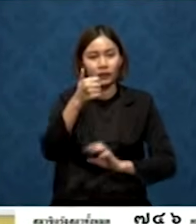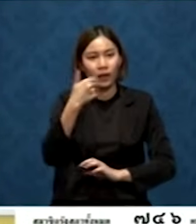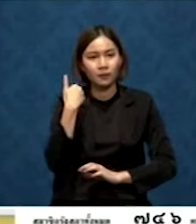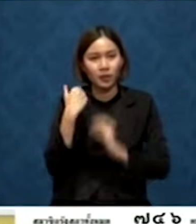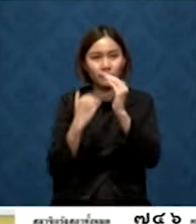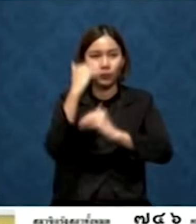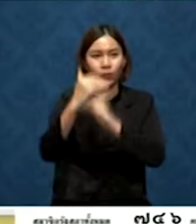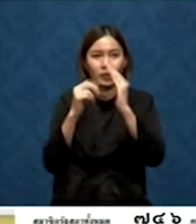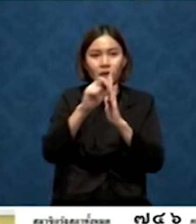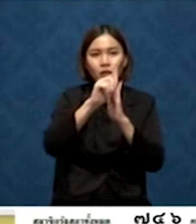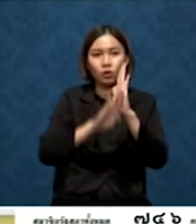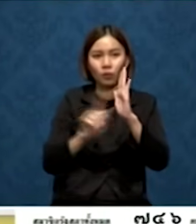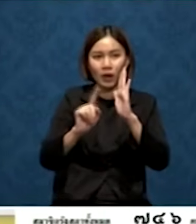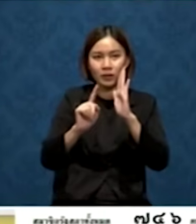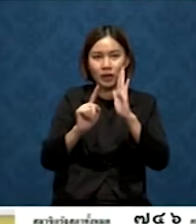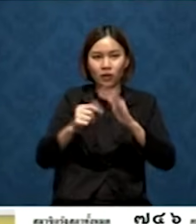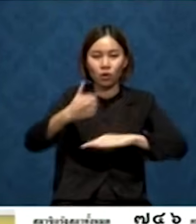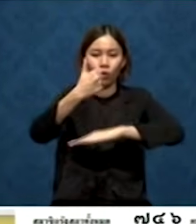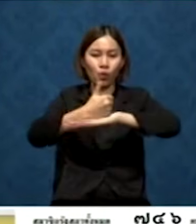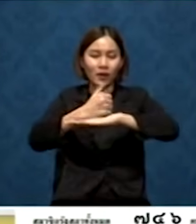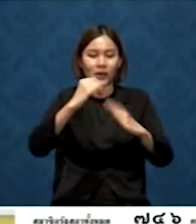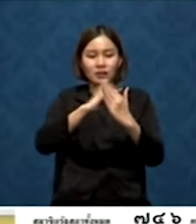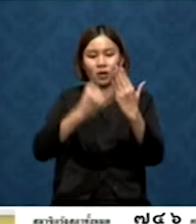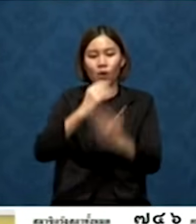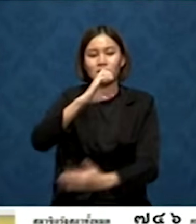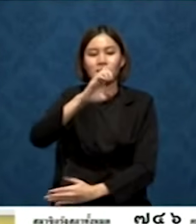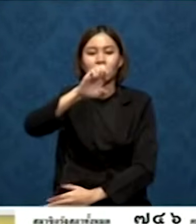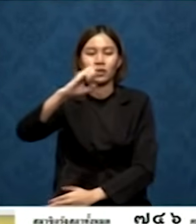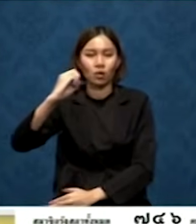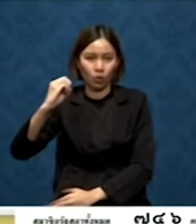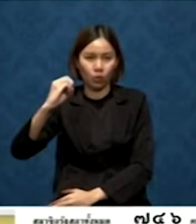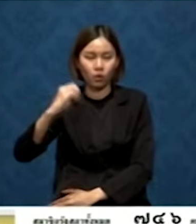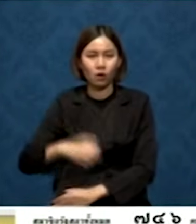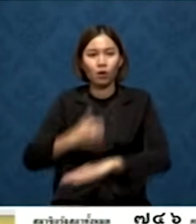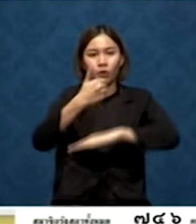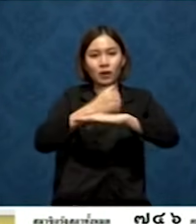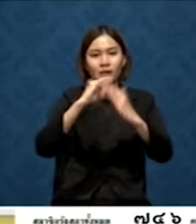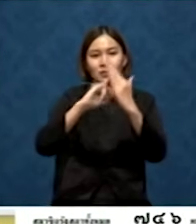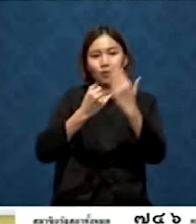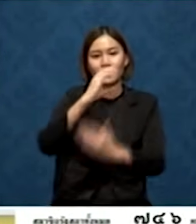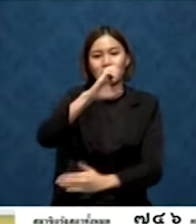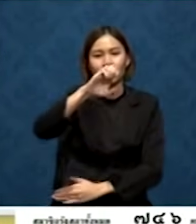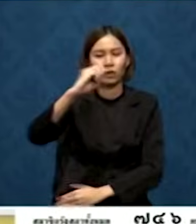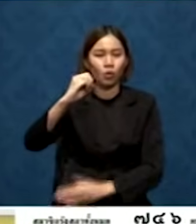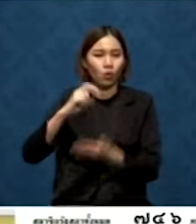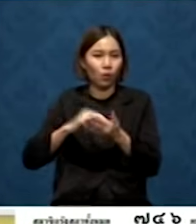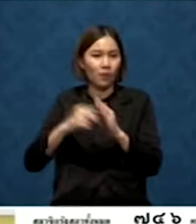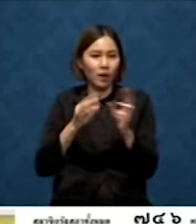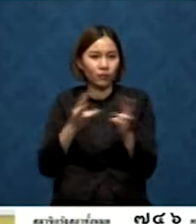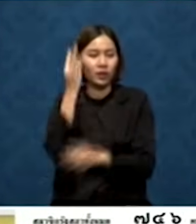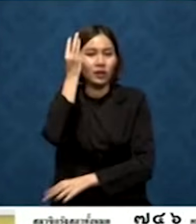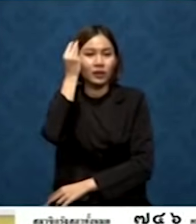จะเดินหน้านโยบายที่มีชื่อว่าผู้ว่า CEOหากผู้ว่า coนี้ครับคือการรื้อฟื้นแนวคิด